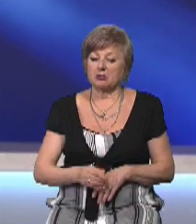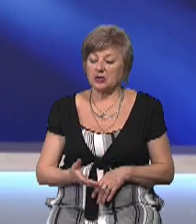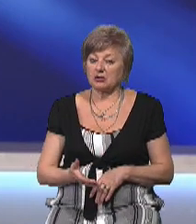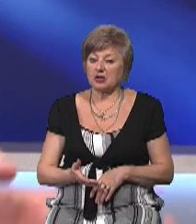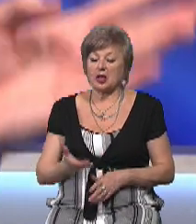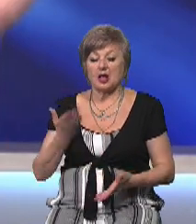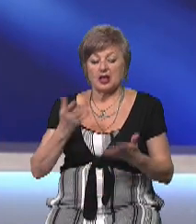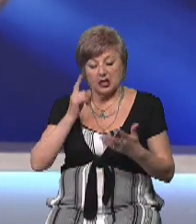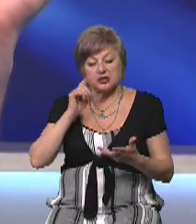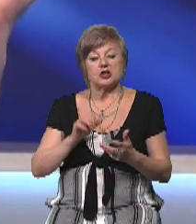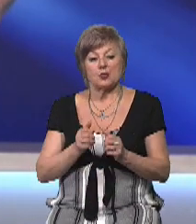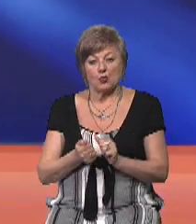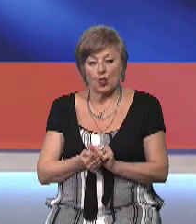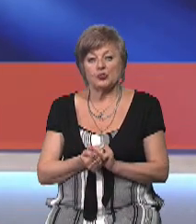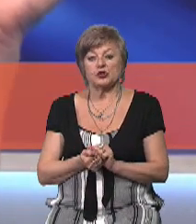якщо ви пам'ятаєте,